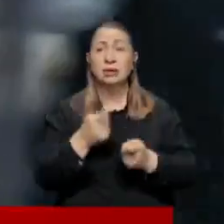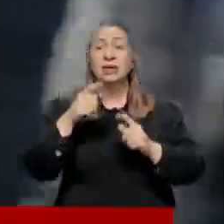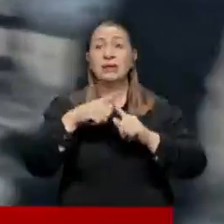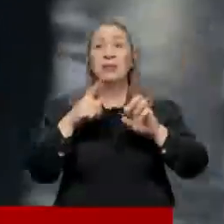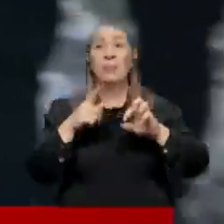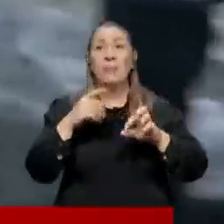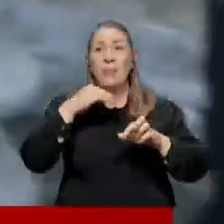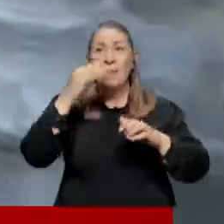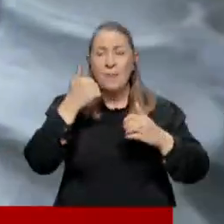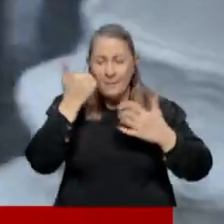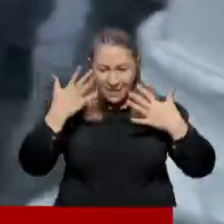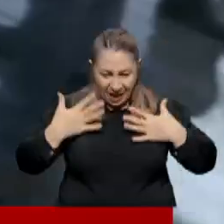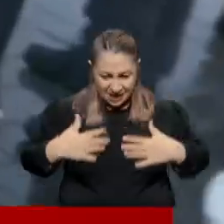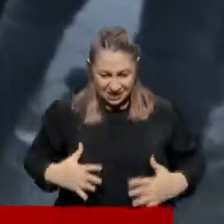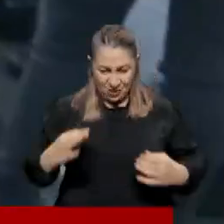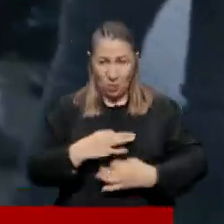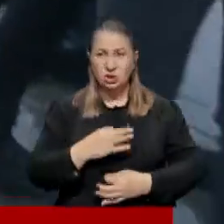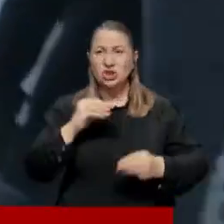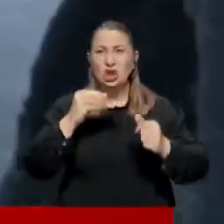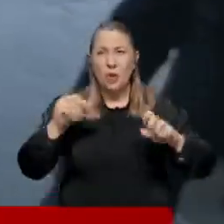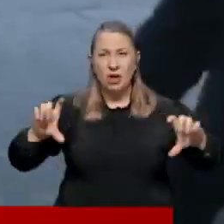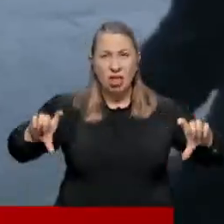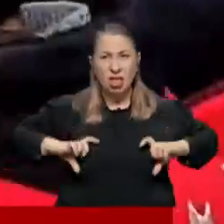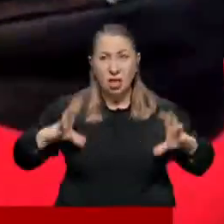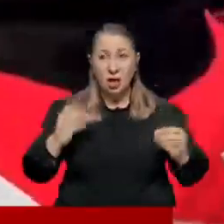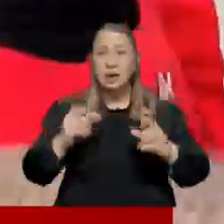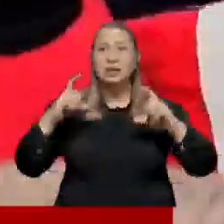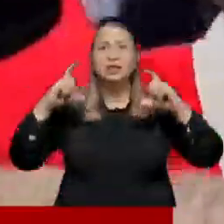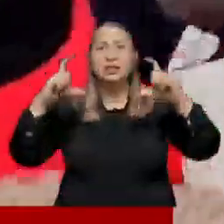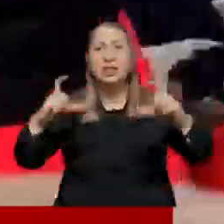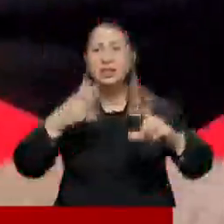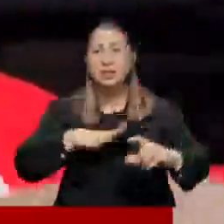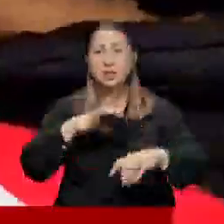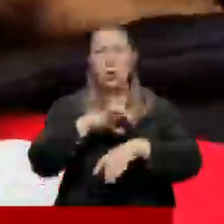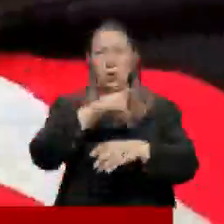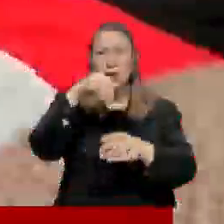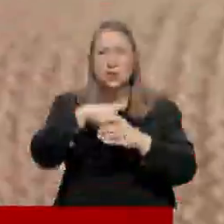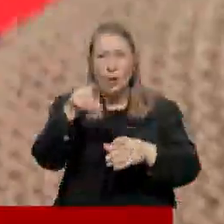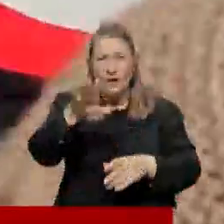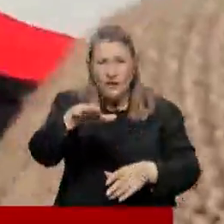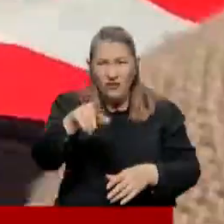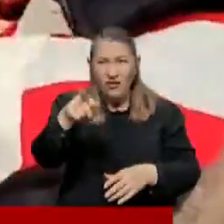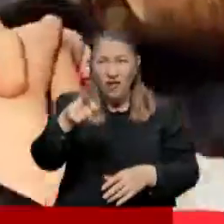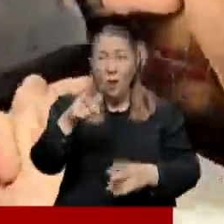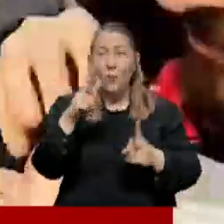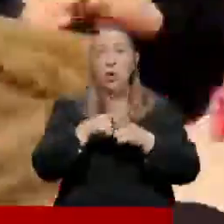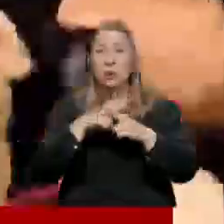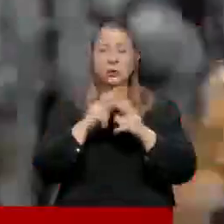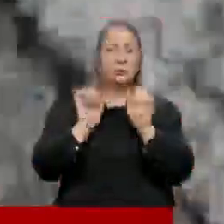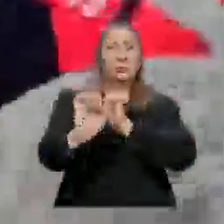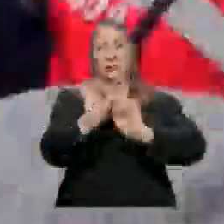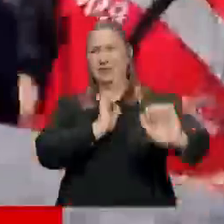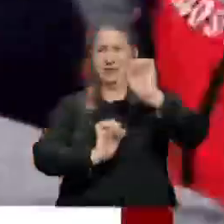bayramında bembeyaz önlüğü çamura bulandı. Taksim'de anıta çelenk bırakmak isteyen doktorlar arasında o da vardı. Polisle